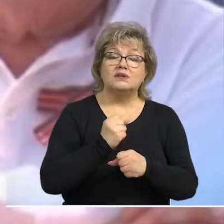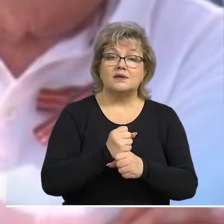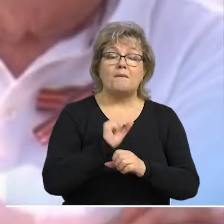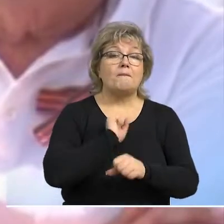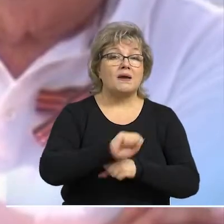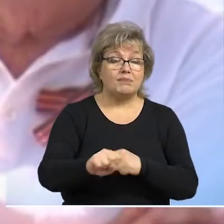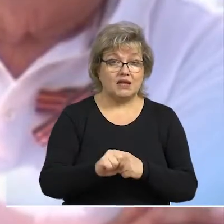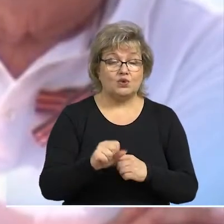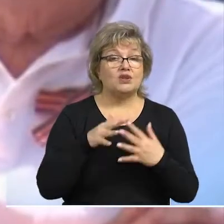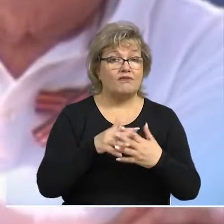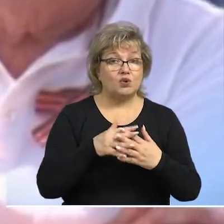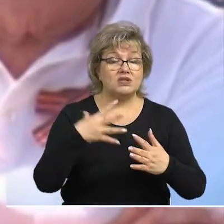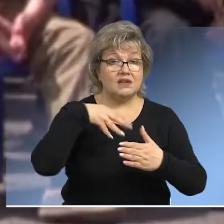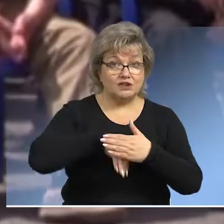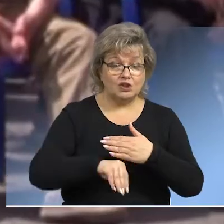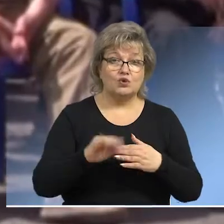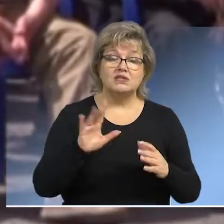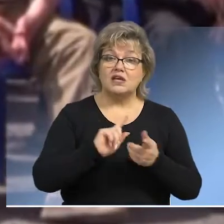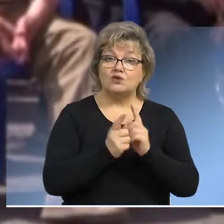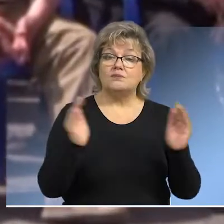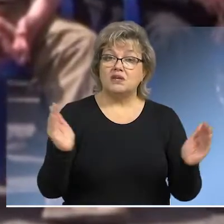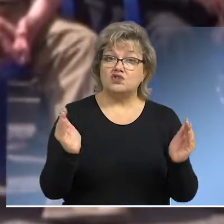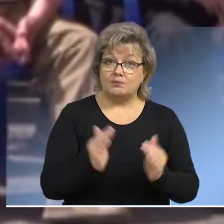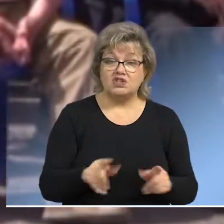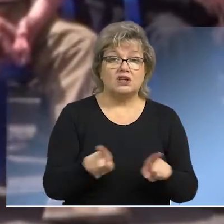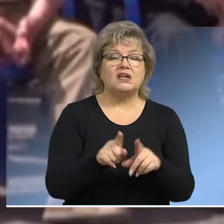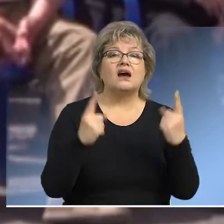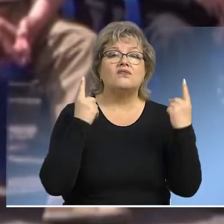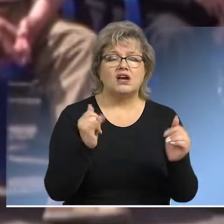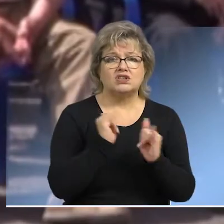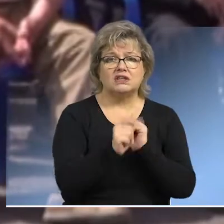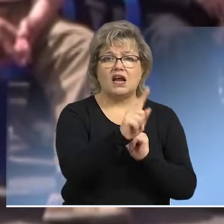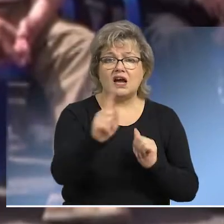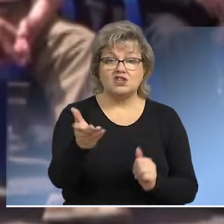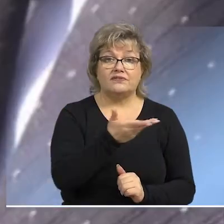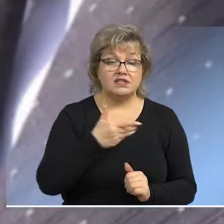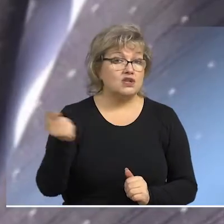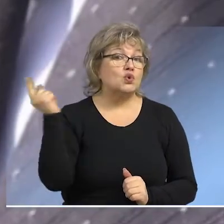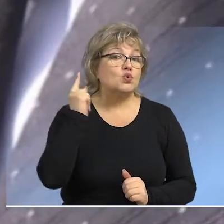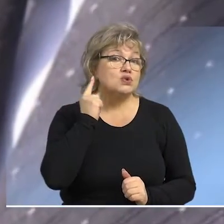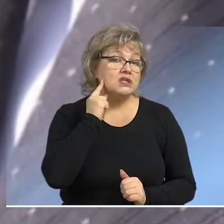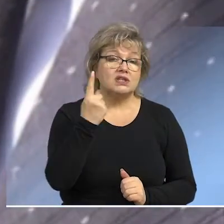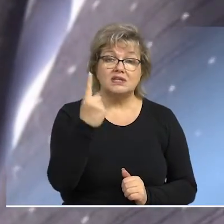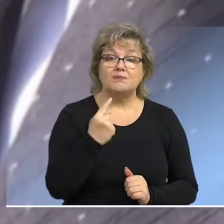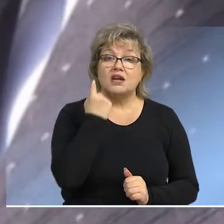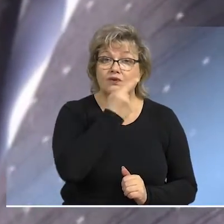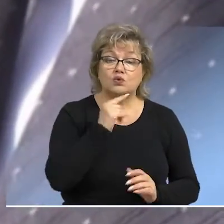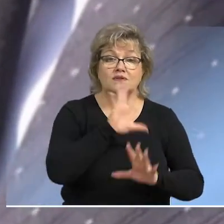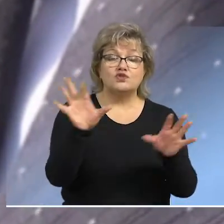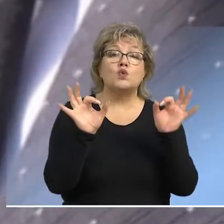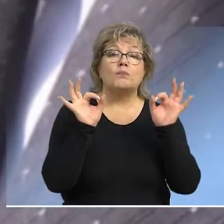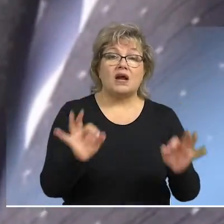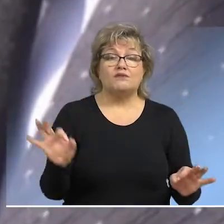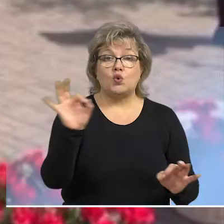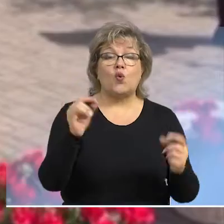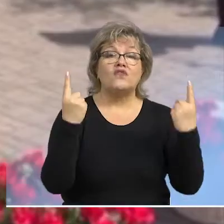на фронте и в тылу, становится все меньше и меньше. Поэтому так важно для каждого из нас услышать из первых уст всю